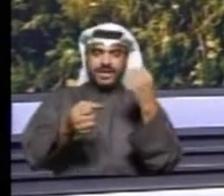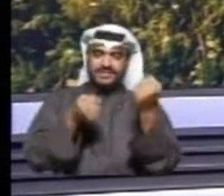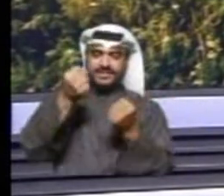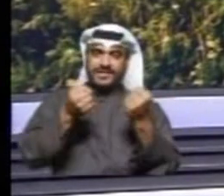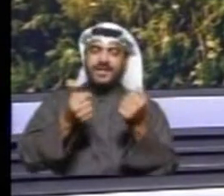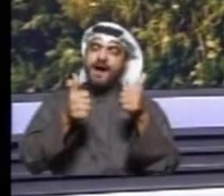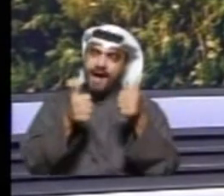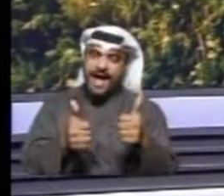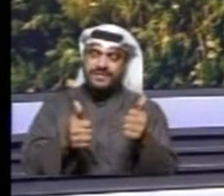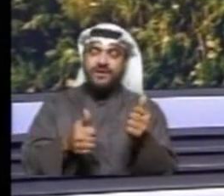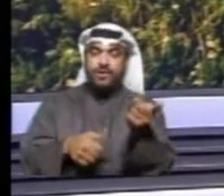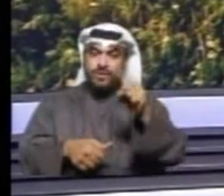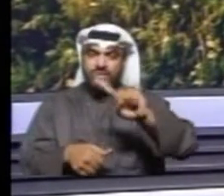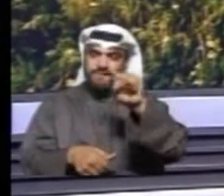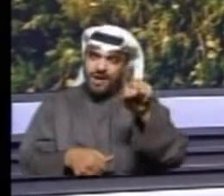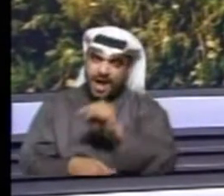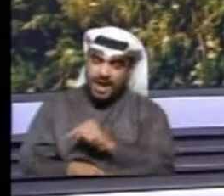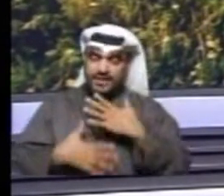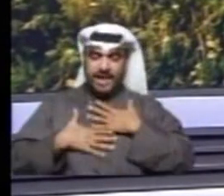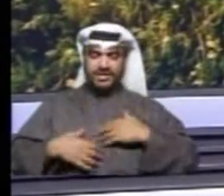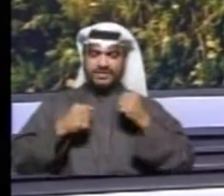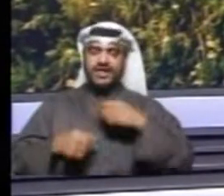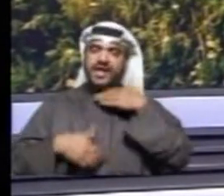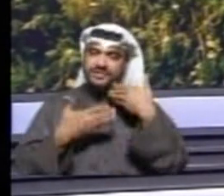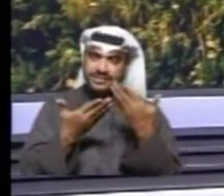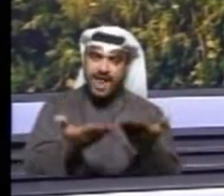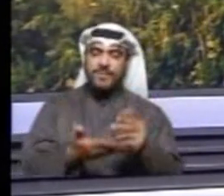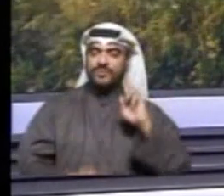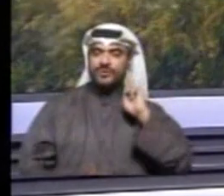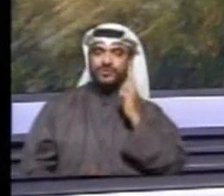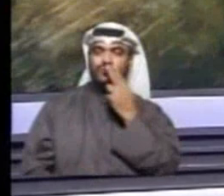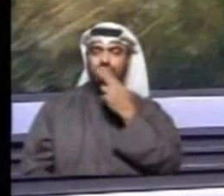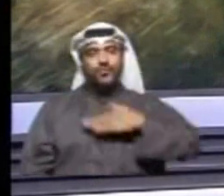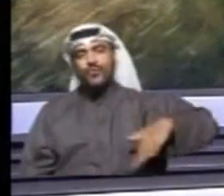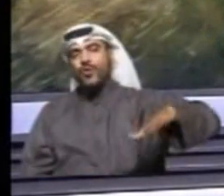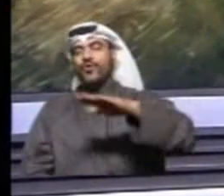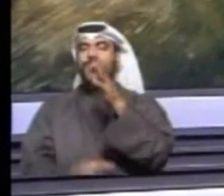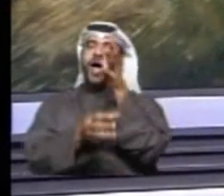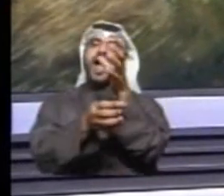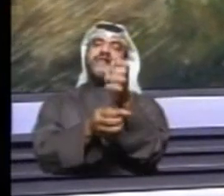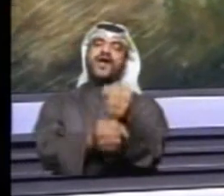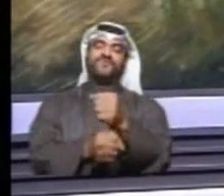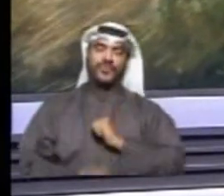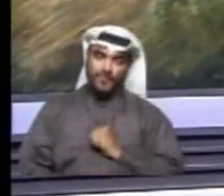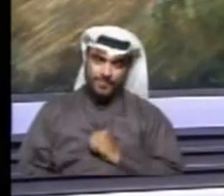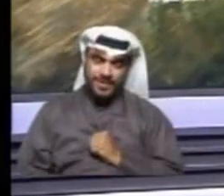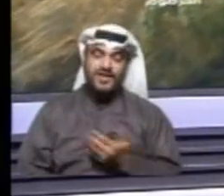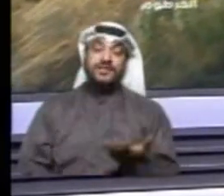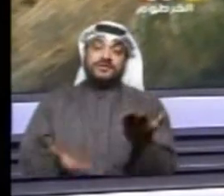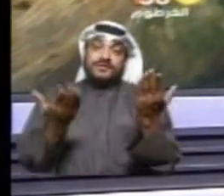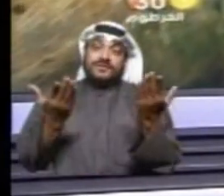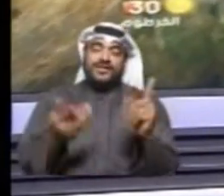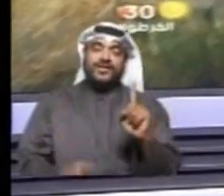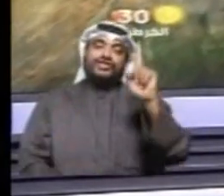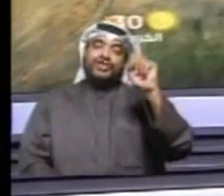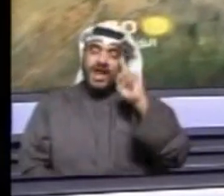10 إلى 25 21 العظمى، في يوم الأثنين والصغرى 15 درجة مئوية. أعزائي المشاهدين، موسم الوسم انتهى، لكن نهاية موسم الوسم لا